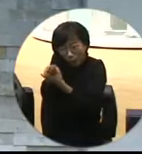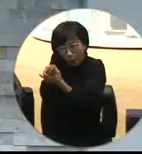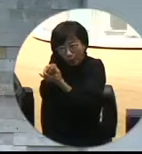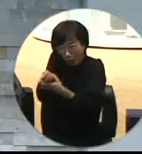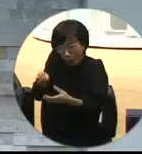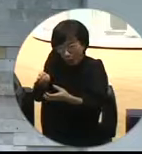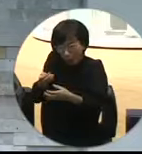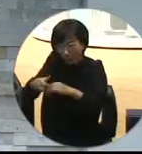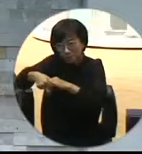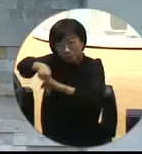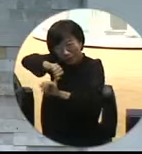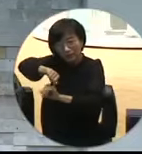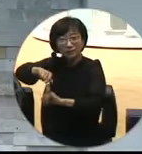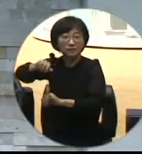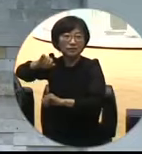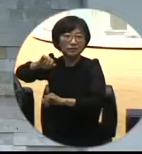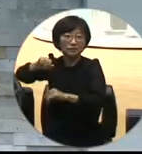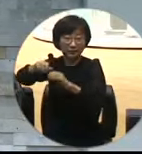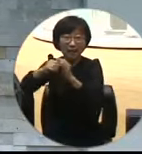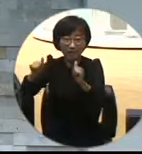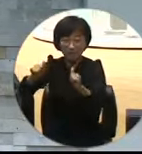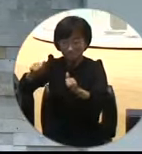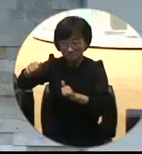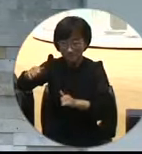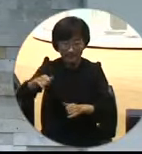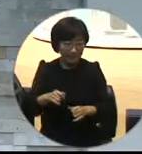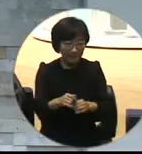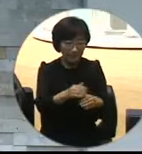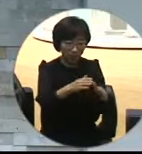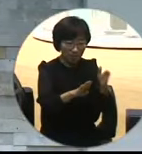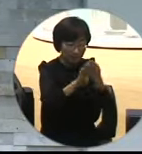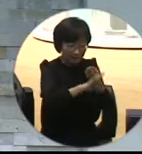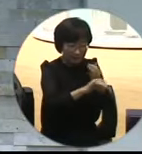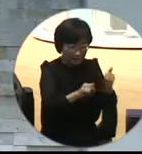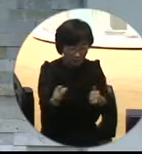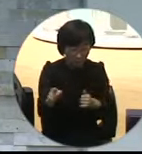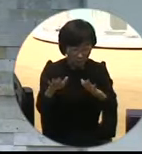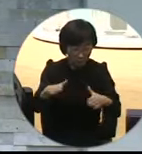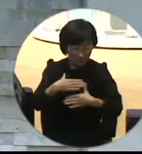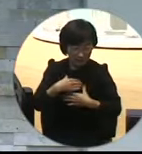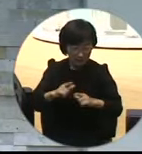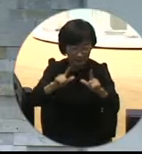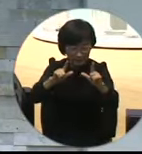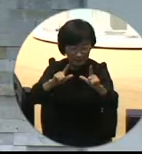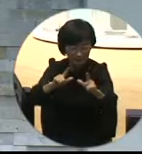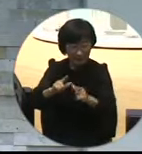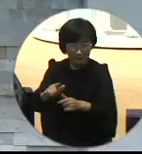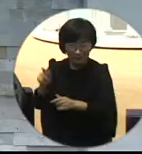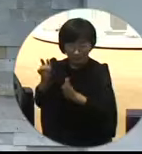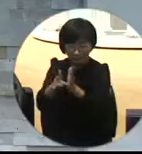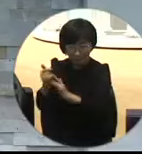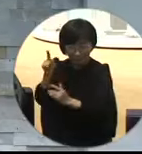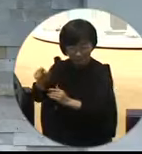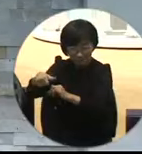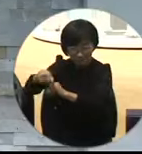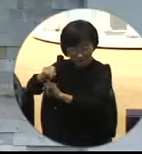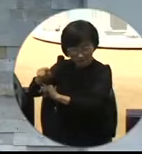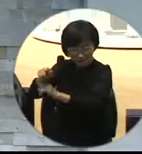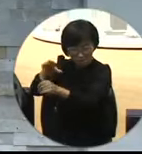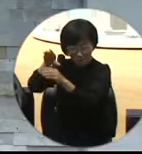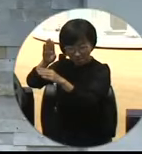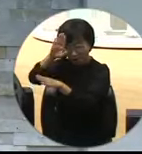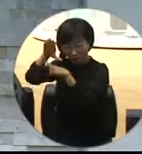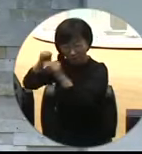서기관들은요, 딱 저 병자가 있으니 예수가 어떻게 하는가 보자. 오늘 안식일인데 안식일이나 걸려들 것 같다. 딱 보고